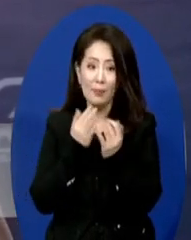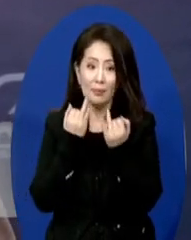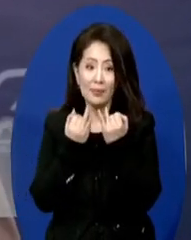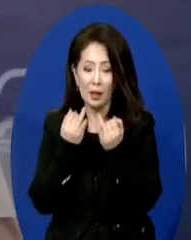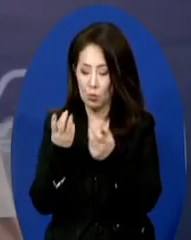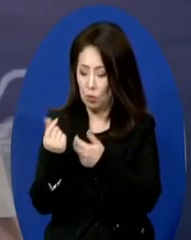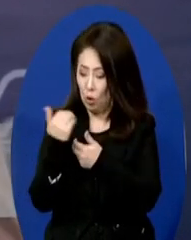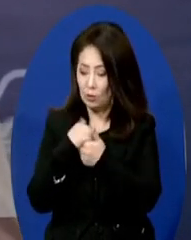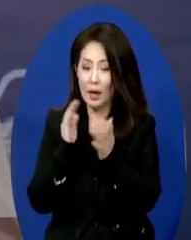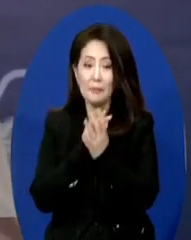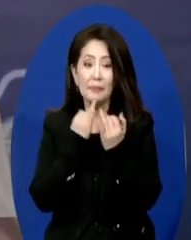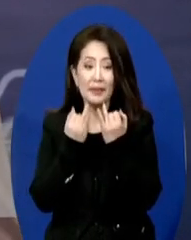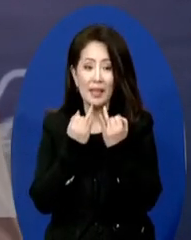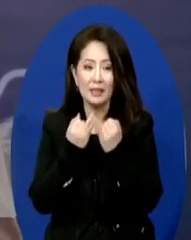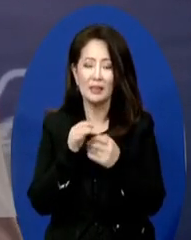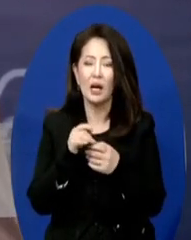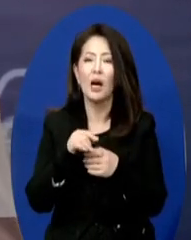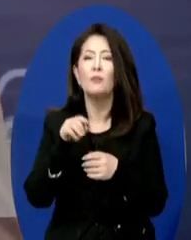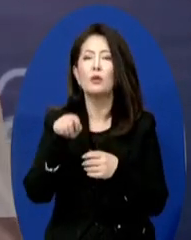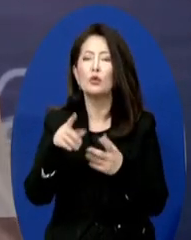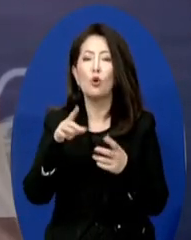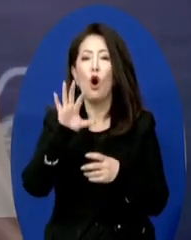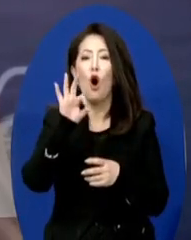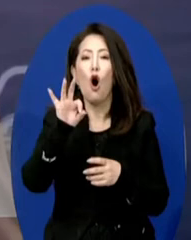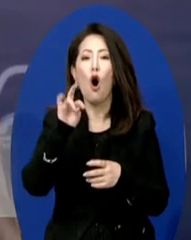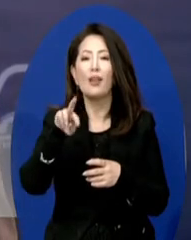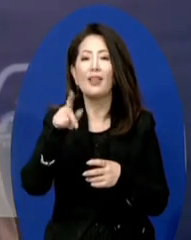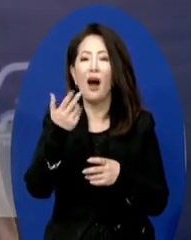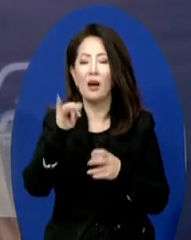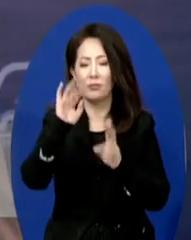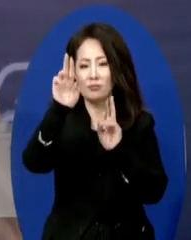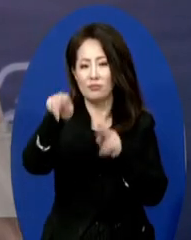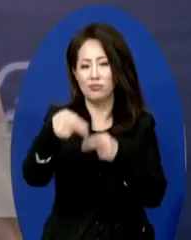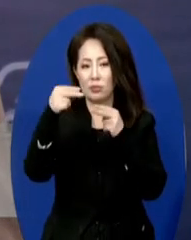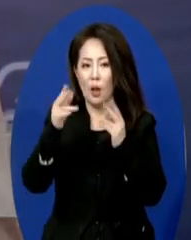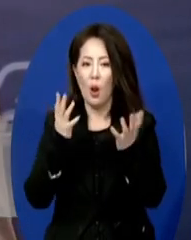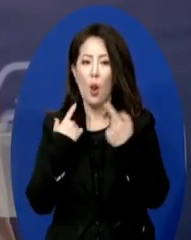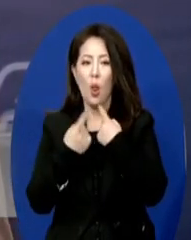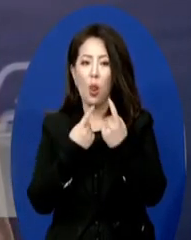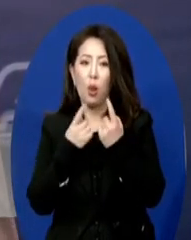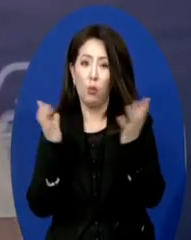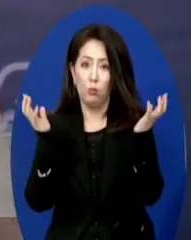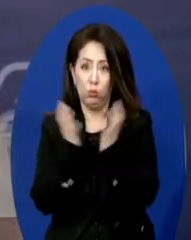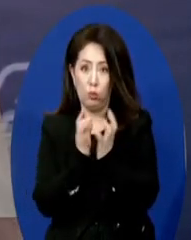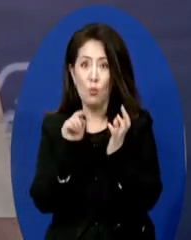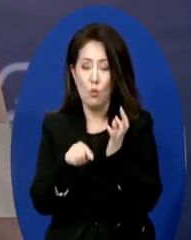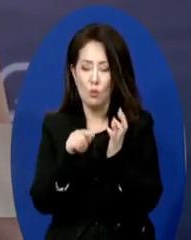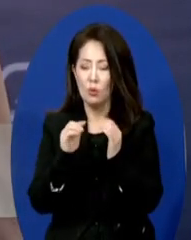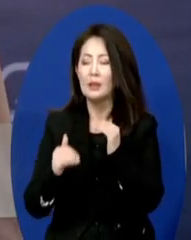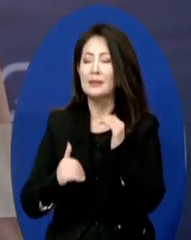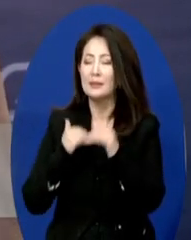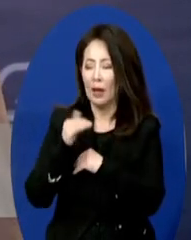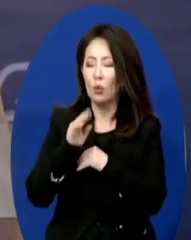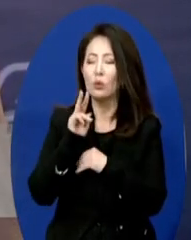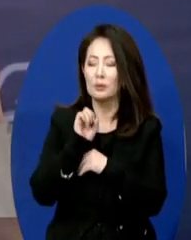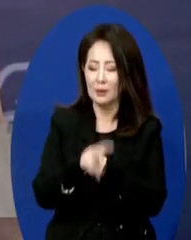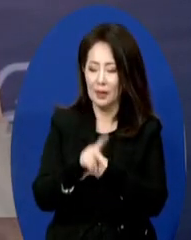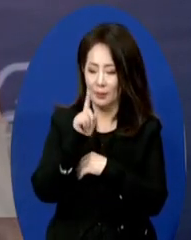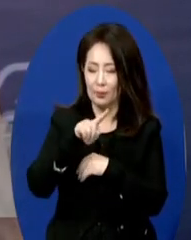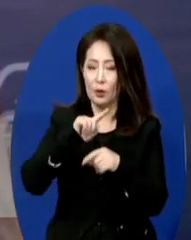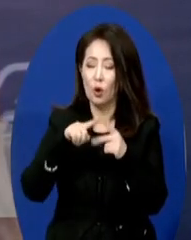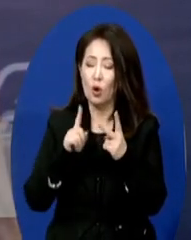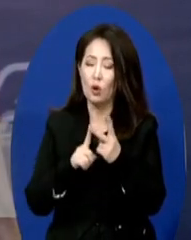Хөрөнгө оруулагчдаа цуг. Тэгэд метаверс буюу одоо энэ онлайн орчинд явуудж байгаагаараа бол давуу гэж ойлгож байна. За нэгтэн бол